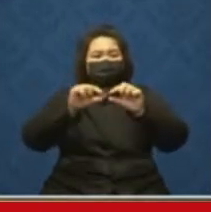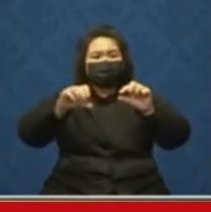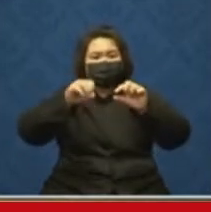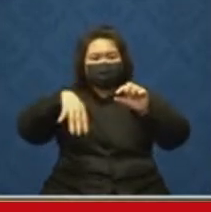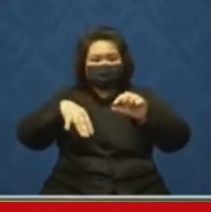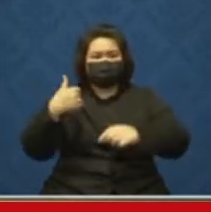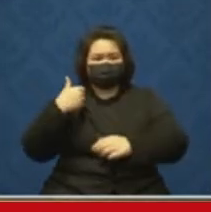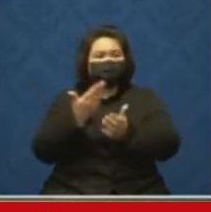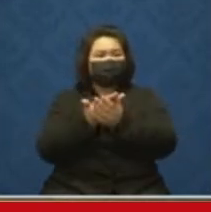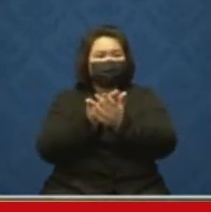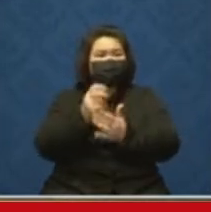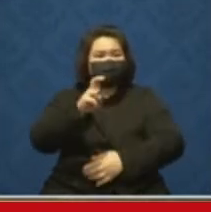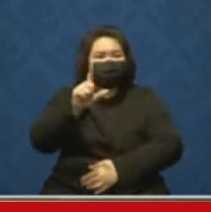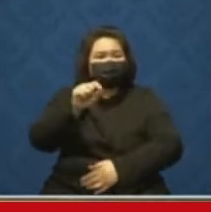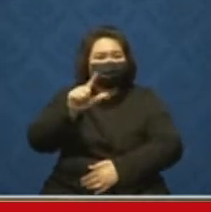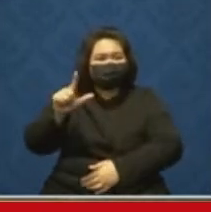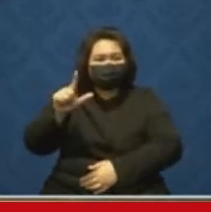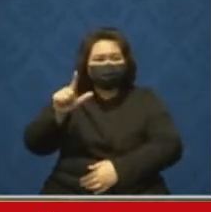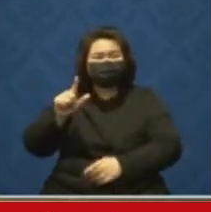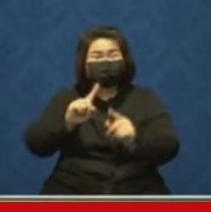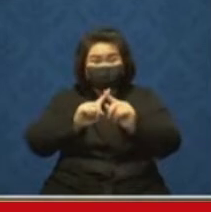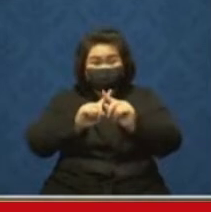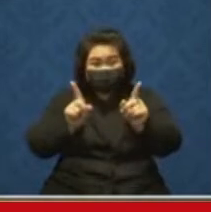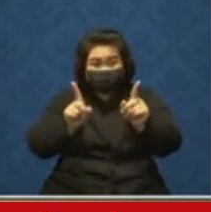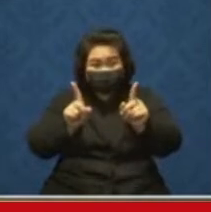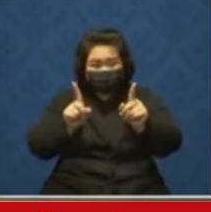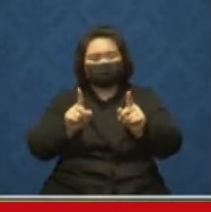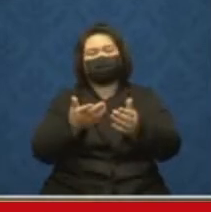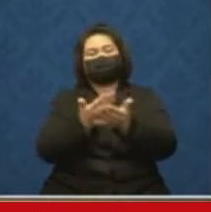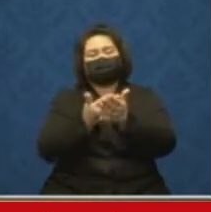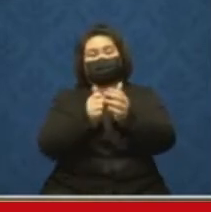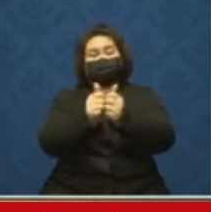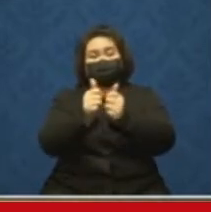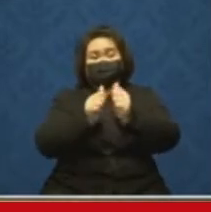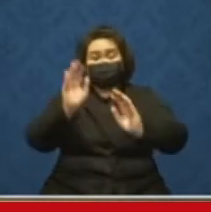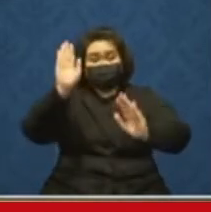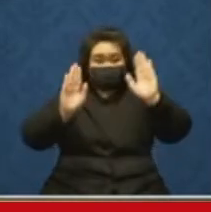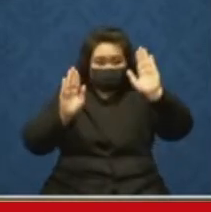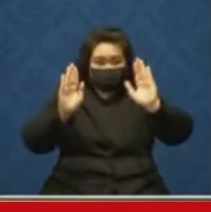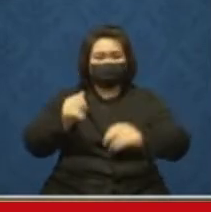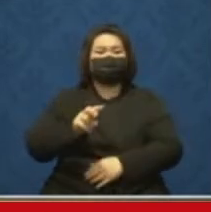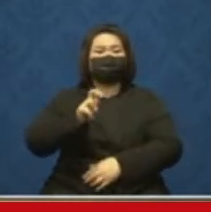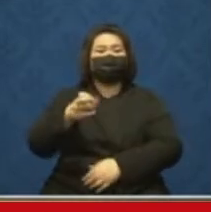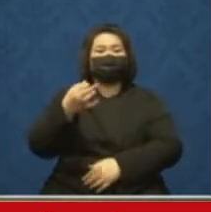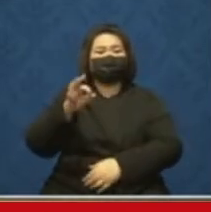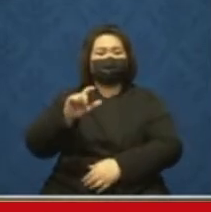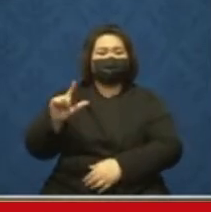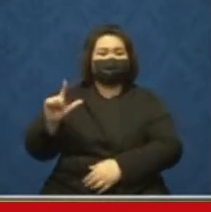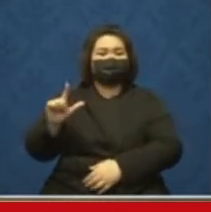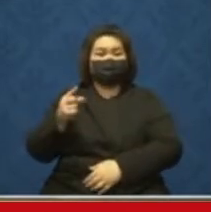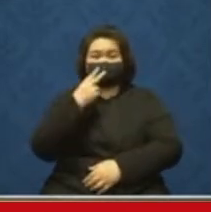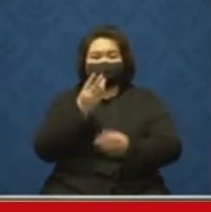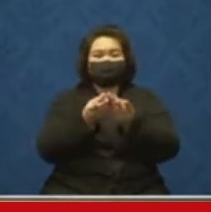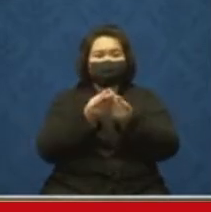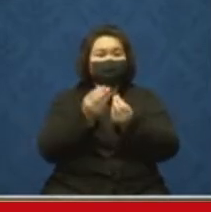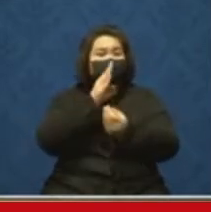220 ล้าน แต่ได้ประมูลที่ 219 ล้าน ตีเปเลก